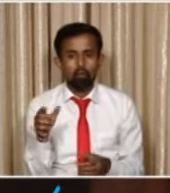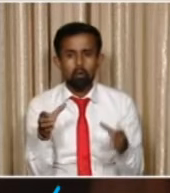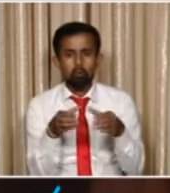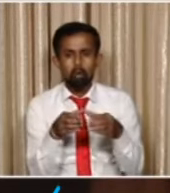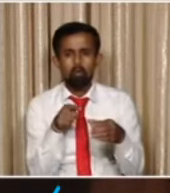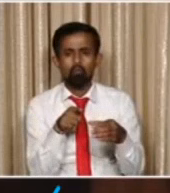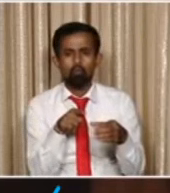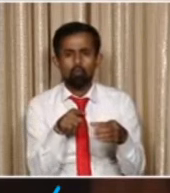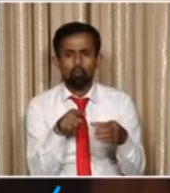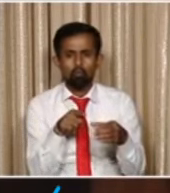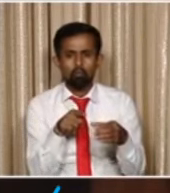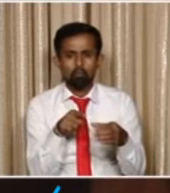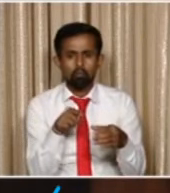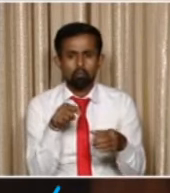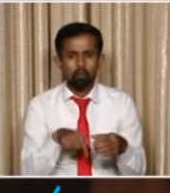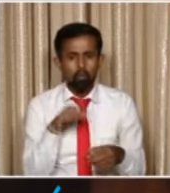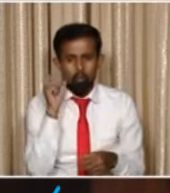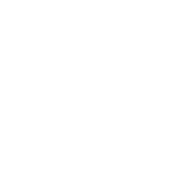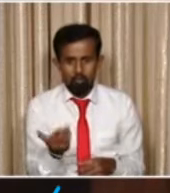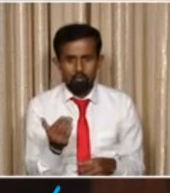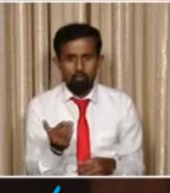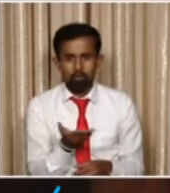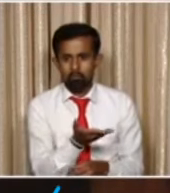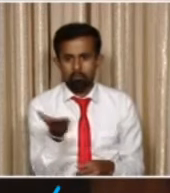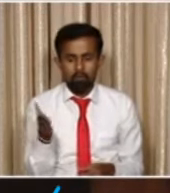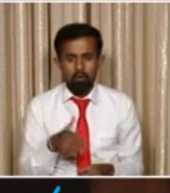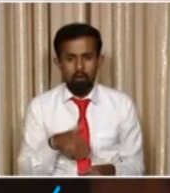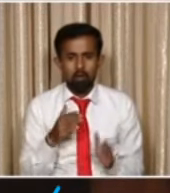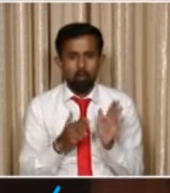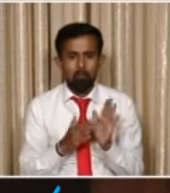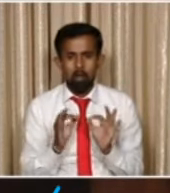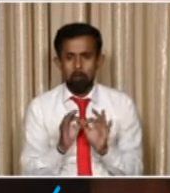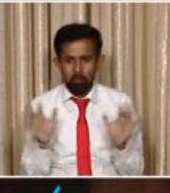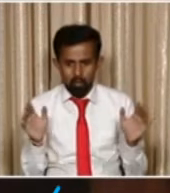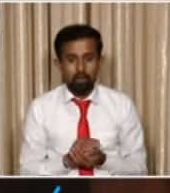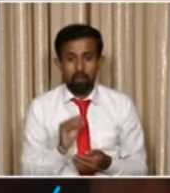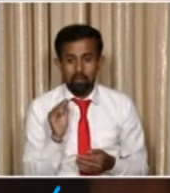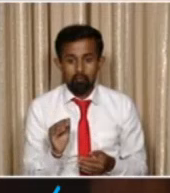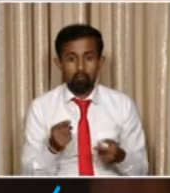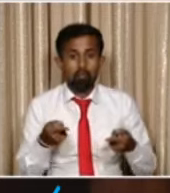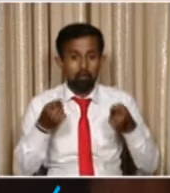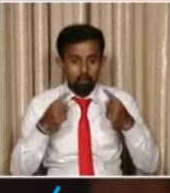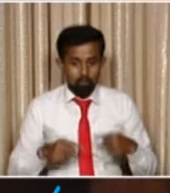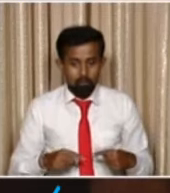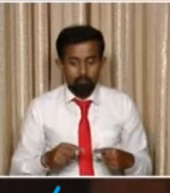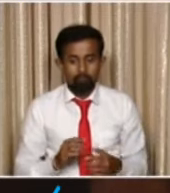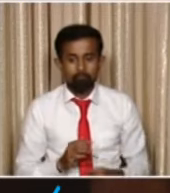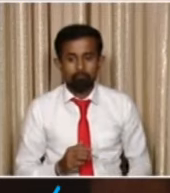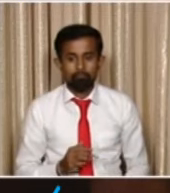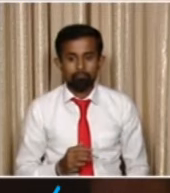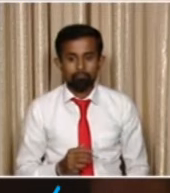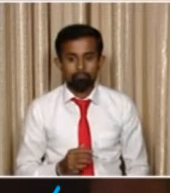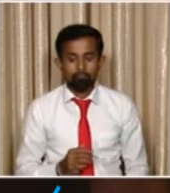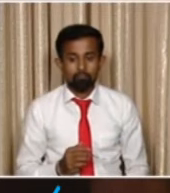சொல்லப்படுது, இலங்கையில் இருக்கிற பிரதானமான ஊடகமும் அதற்கு பங்குதாரர்களாக அவருக்கு துணை செய்கிறார்கள். ஆணைக்குழு, ஜனாதிபதி அவர்கள்